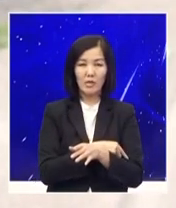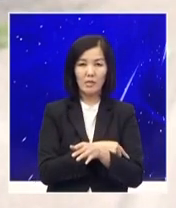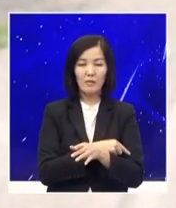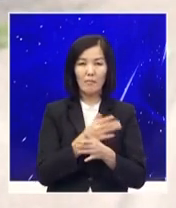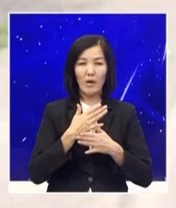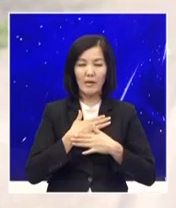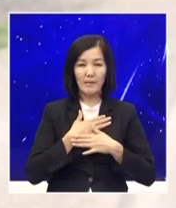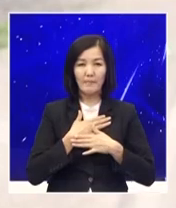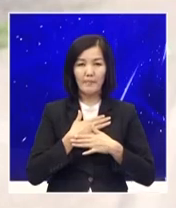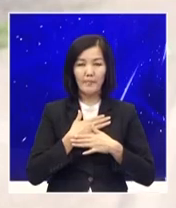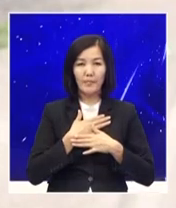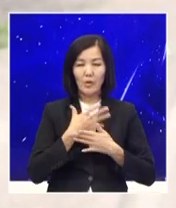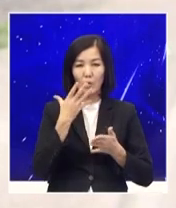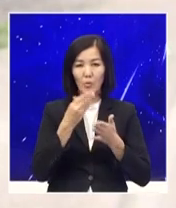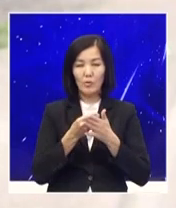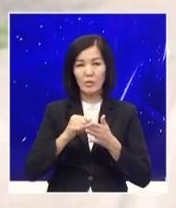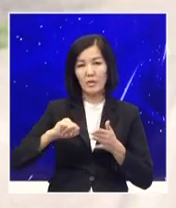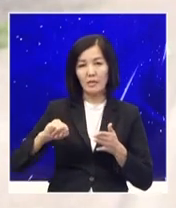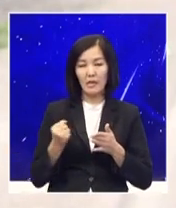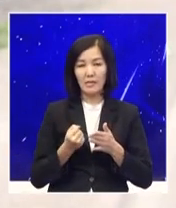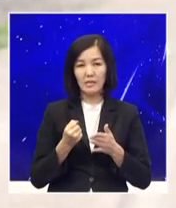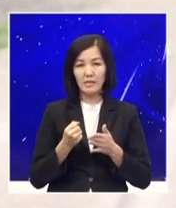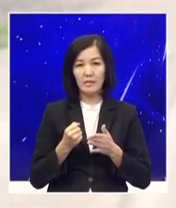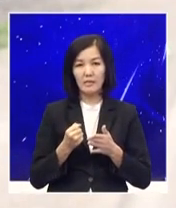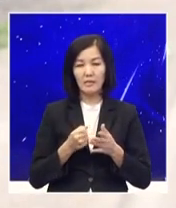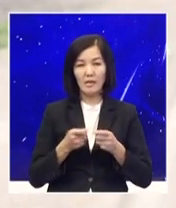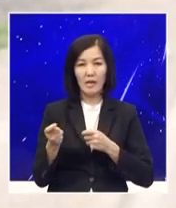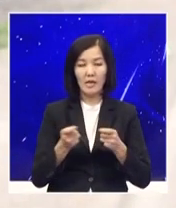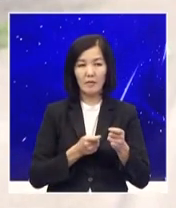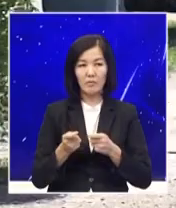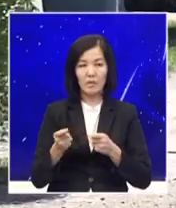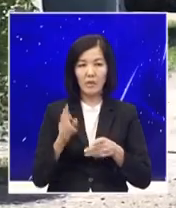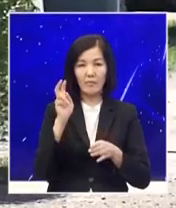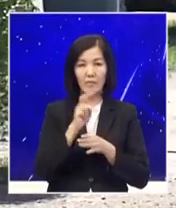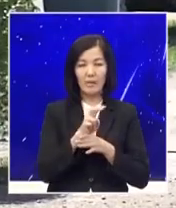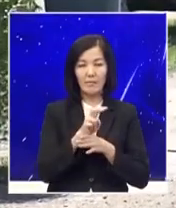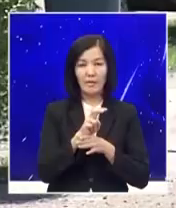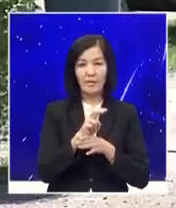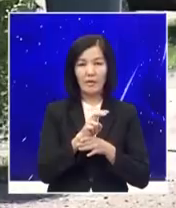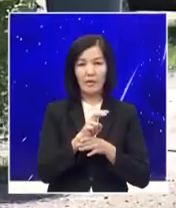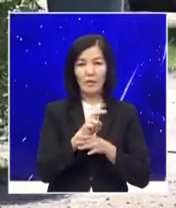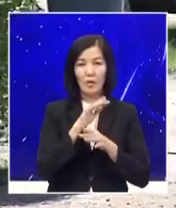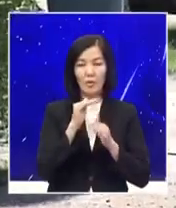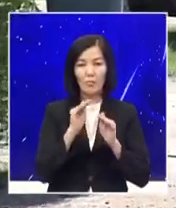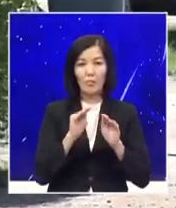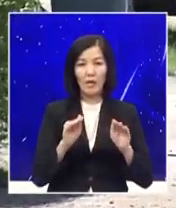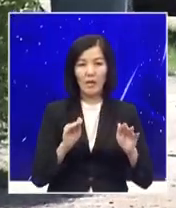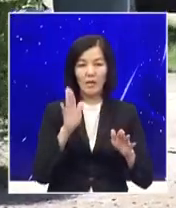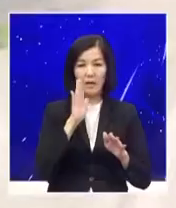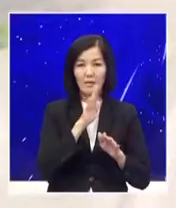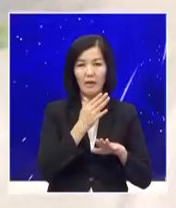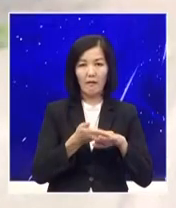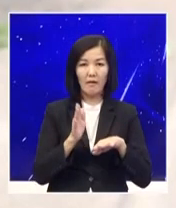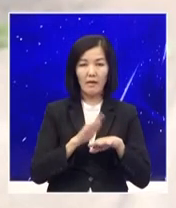кісі өзінің таныстарынан, жаңағы әкімшіліктен барып, осындай көп балалы ана қатты қиналып